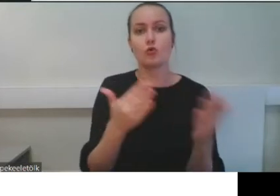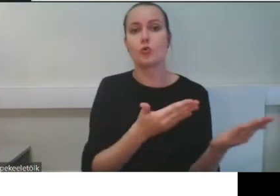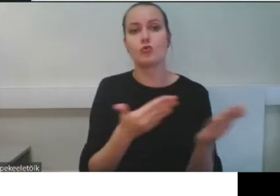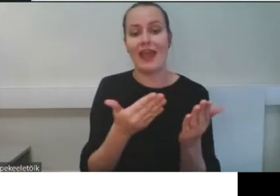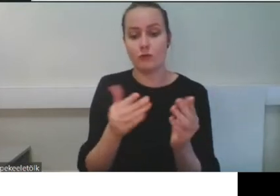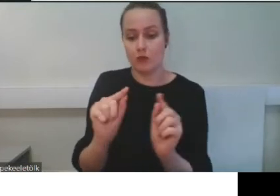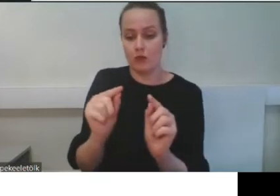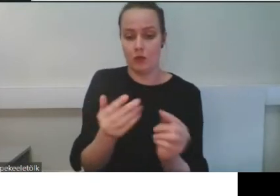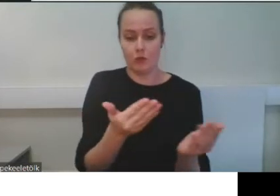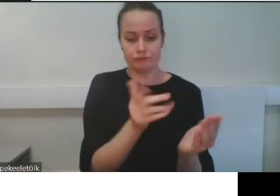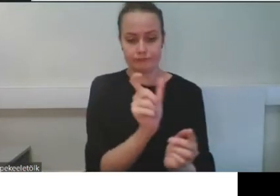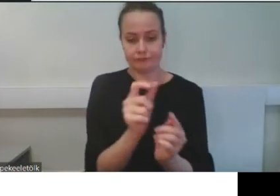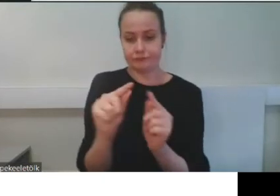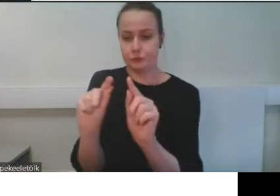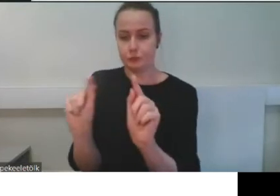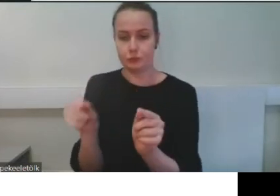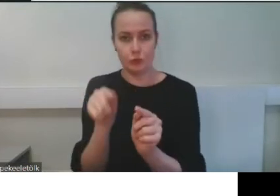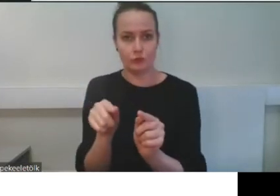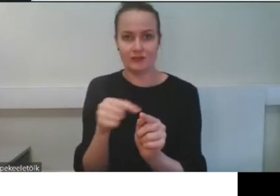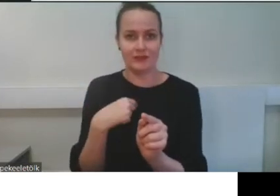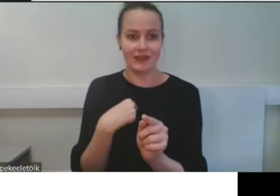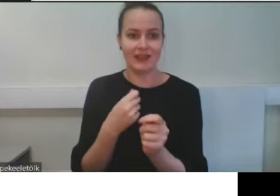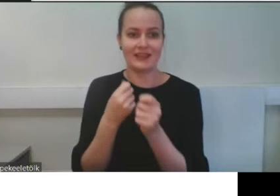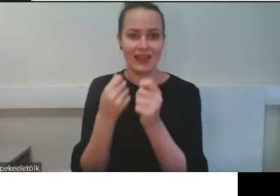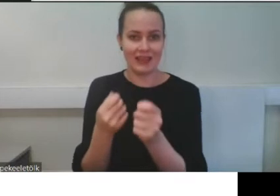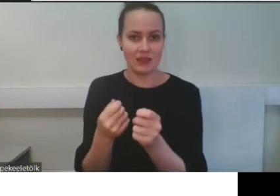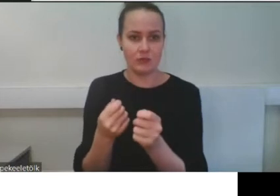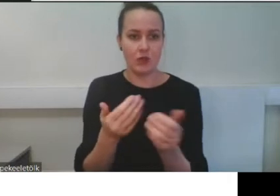circa pärast jaanipäeva kuskil juunikuu lõpuks .